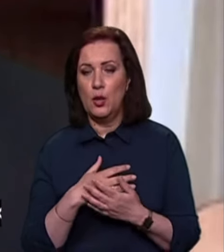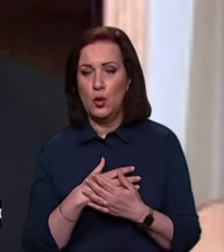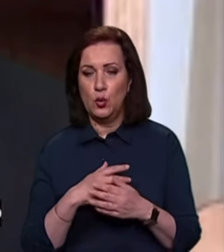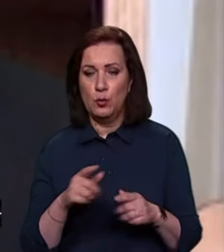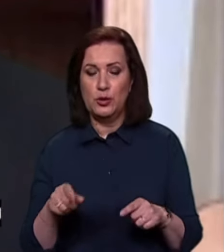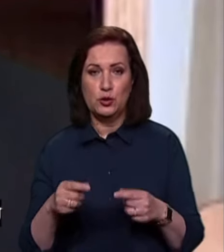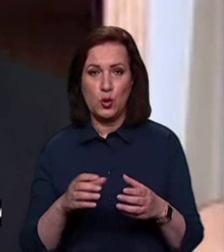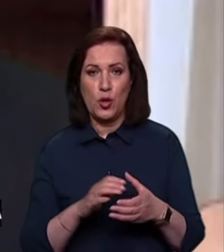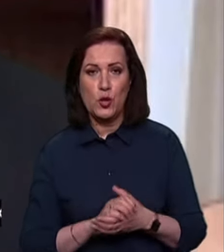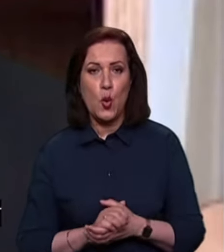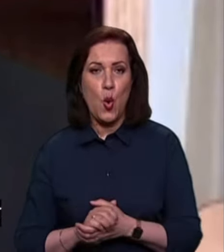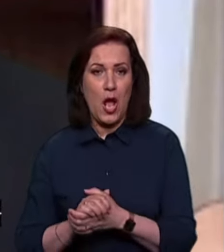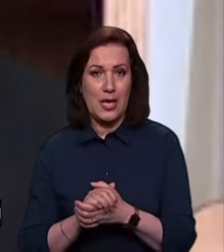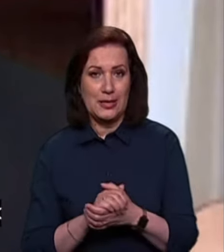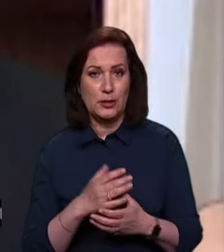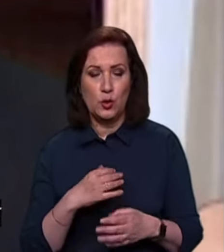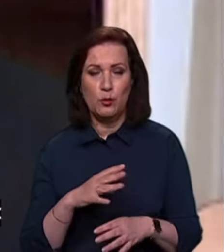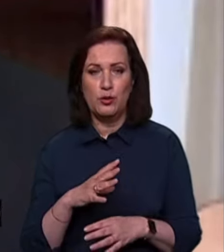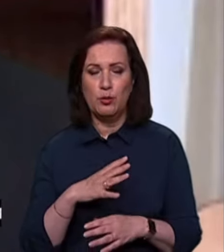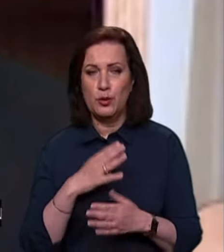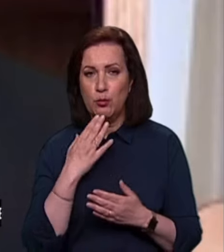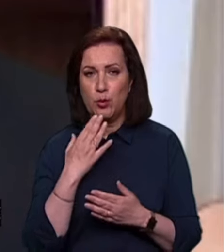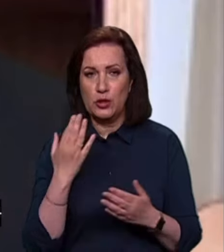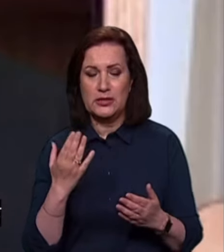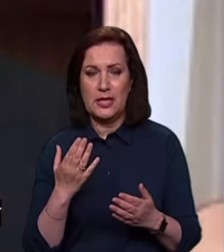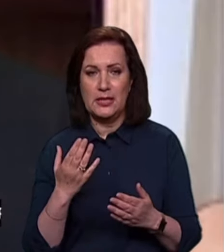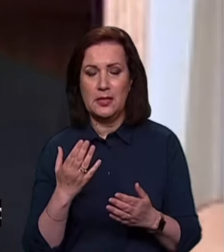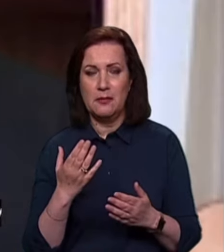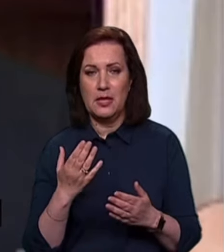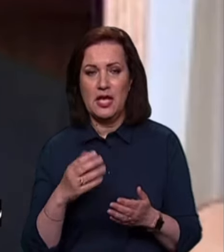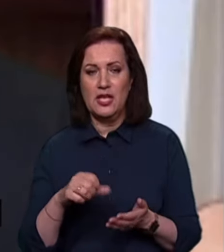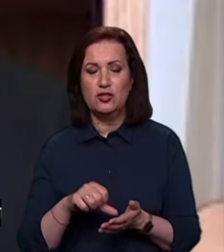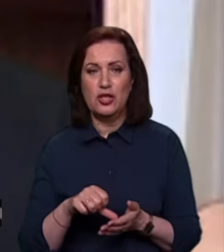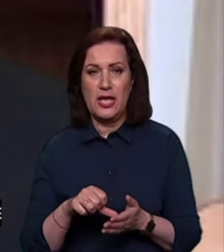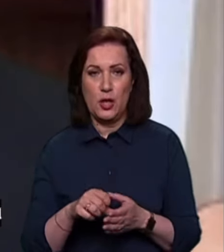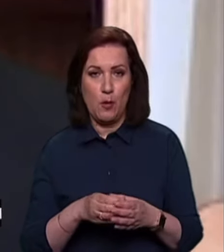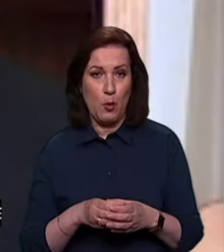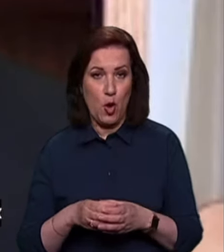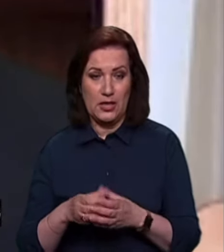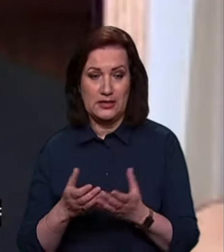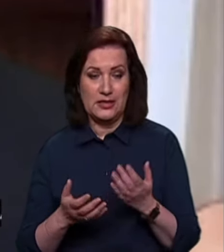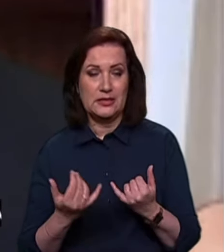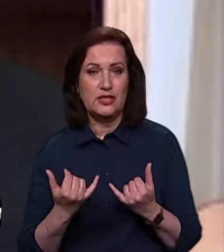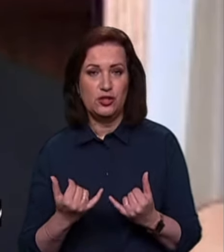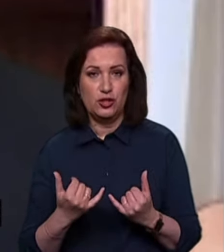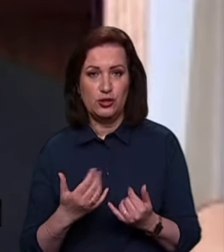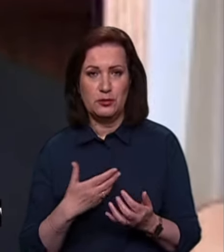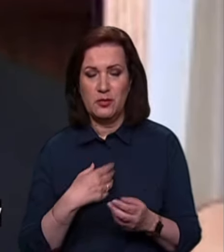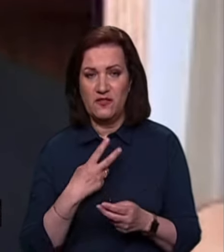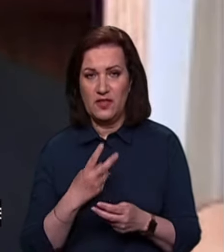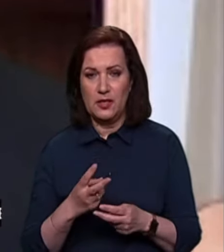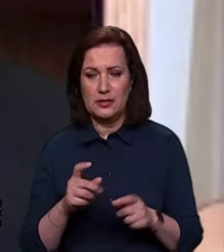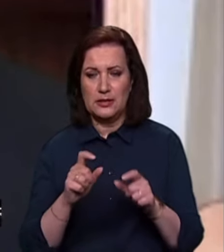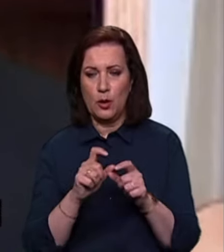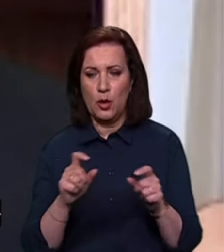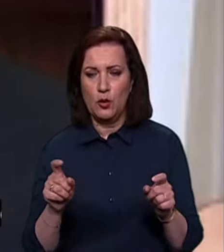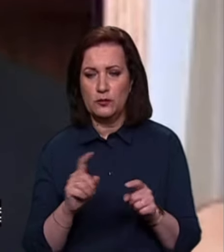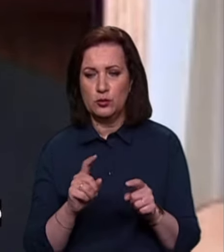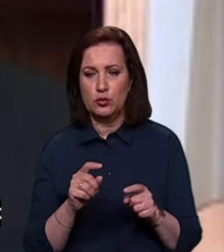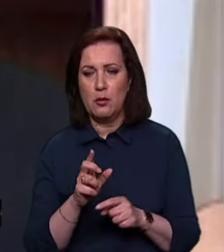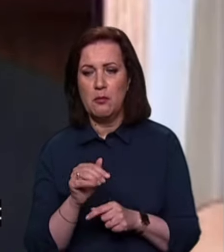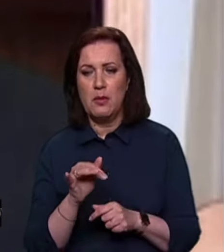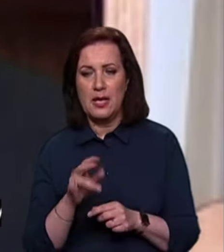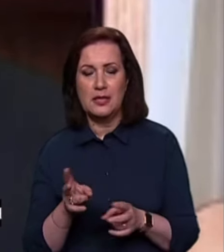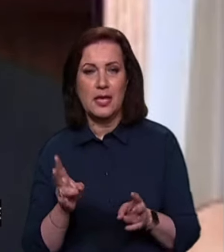строить коалиции. И он любит быть последним заключающим членом коалиции. Если сейчас мы видим заголовки, что